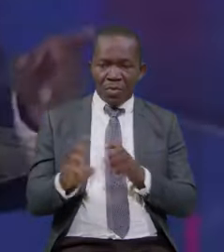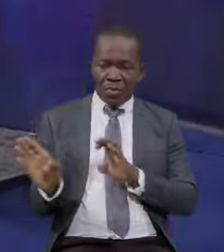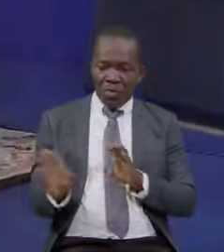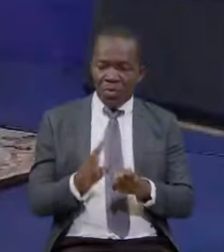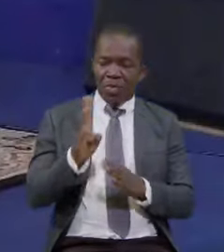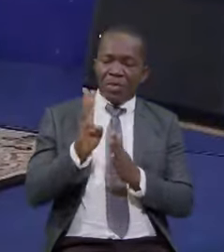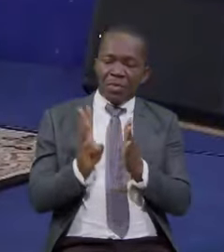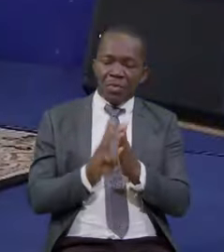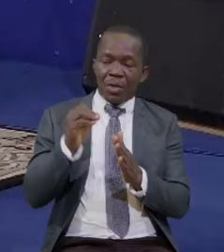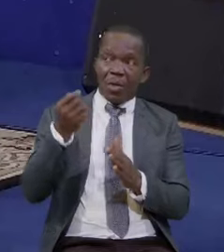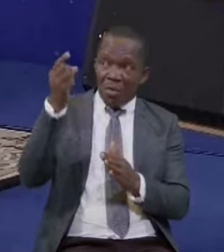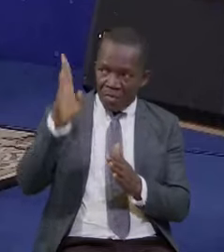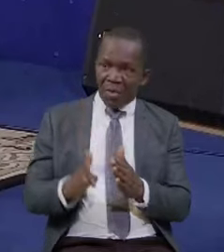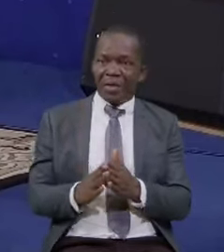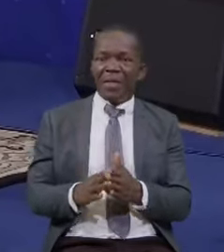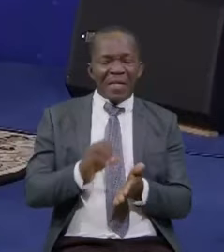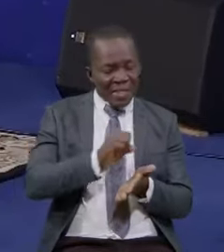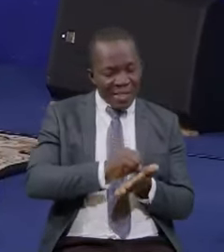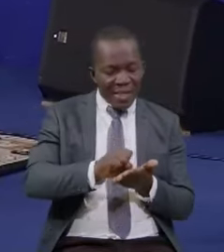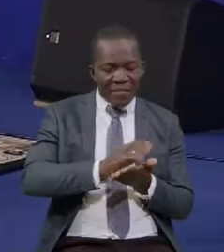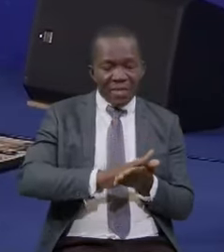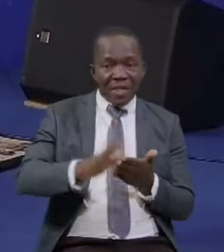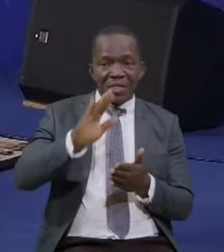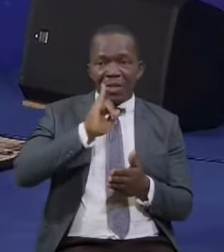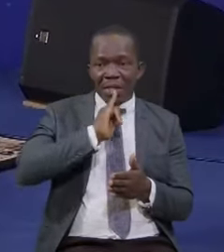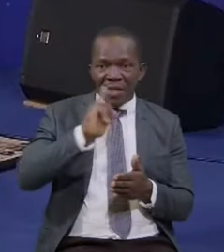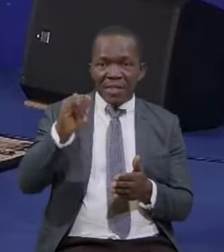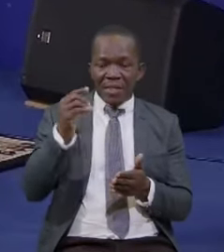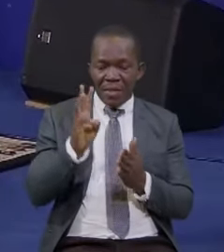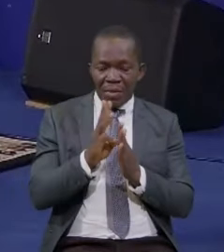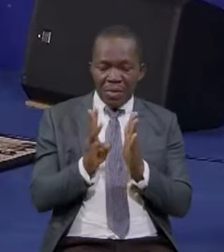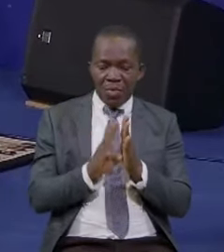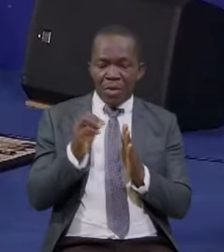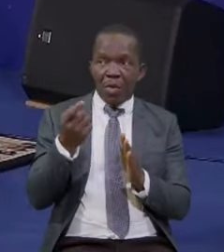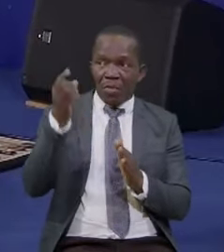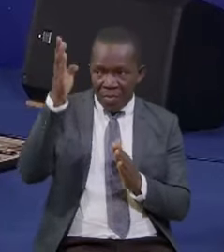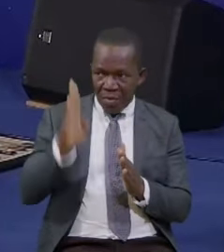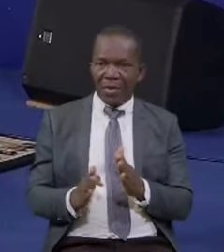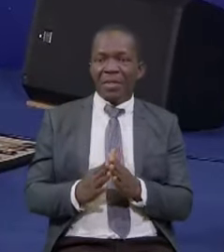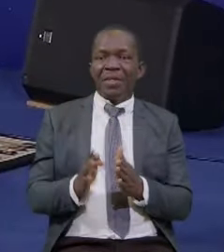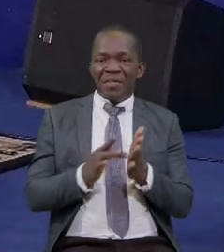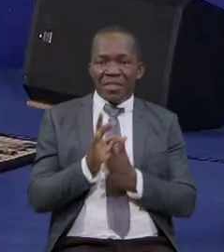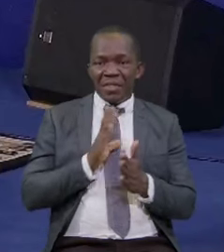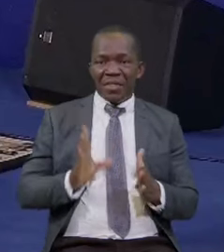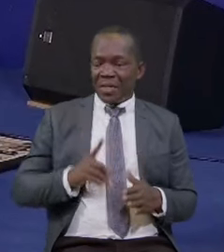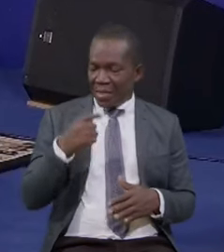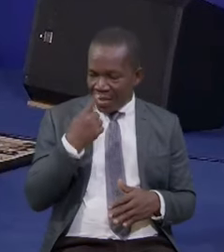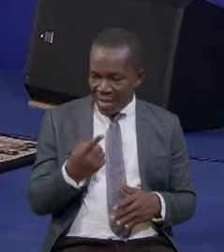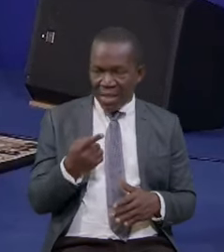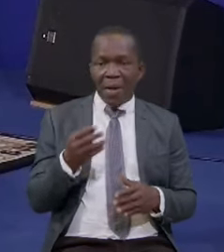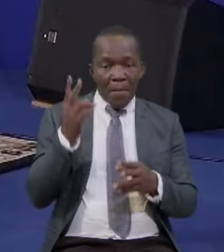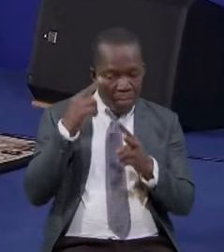sanctification est la volonté de Dieu et Jésus-Christ a dit voici je suis venu pour faire ta volonté